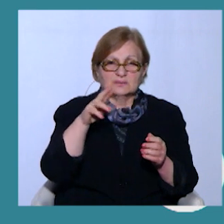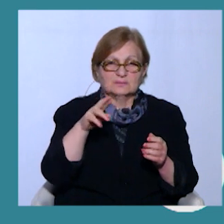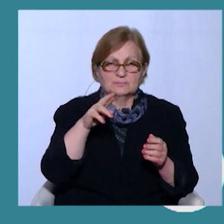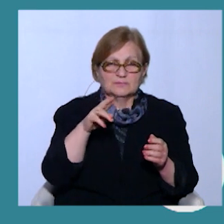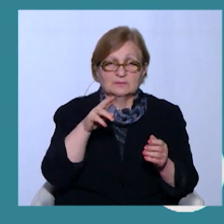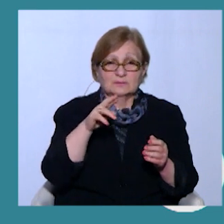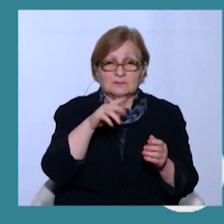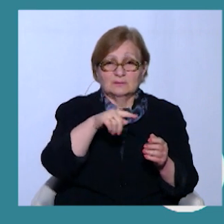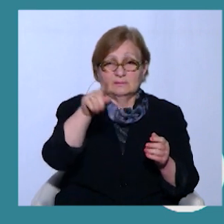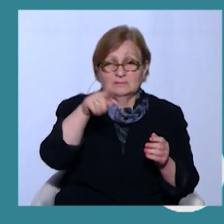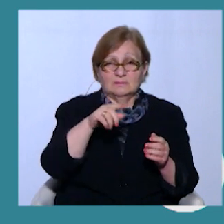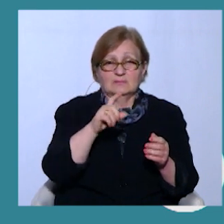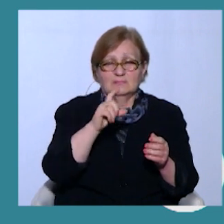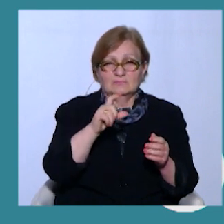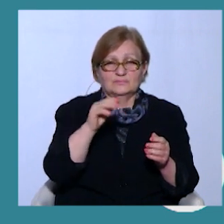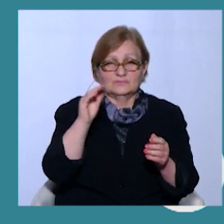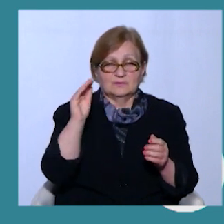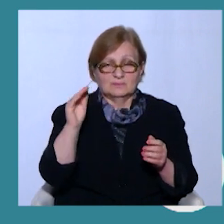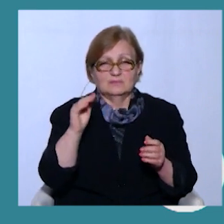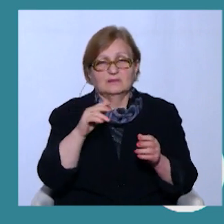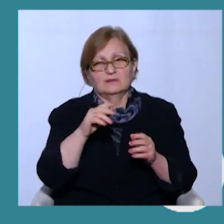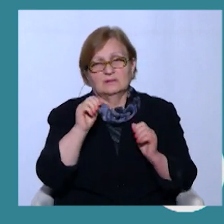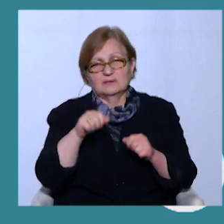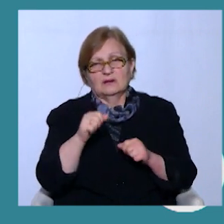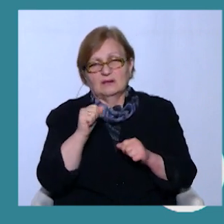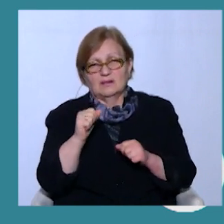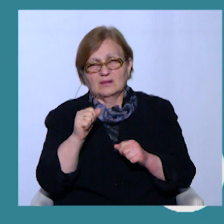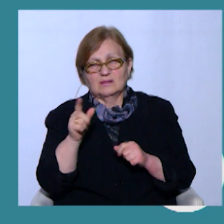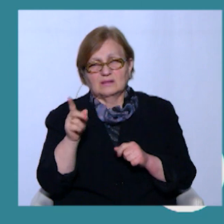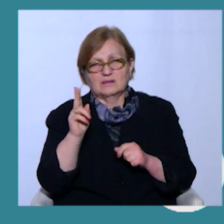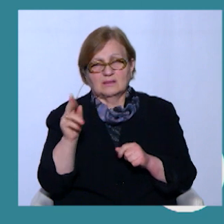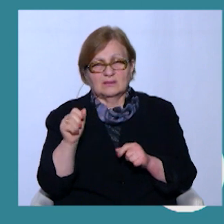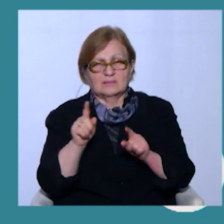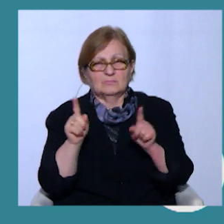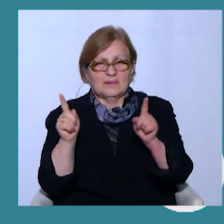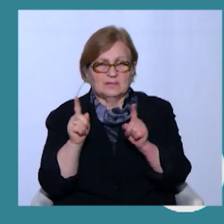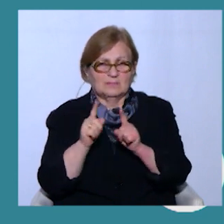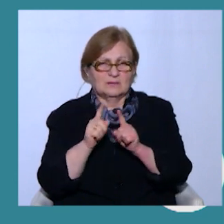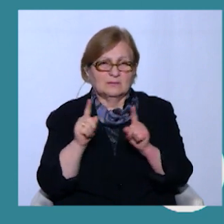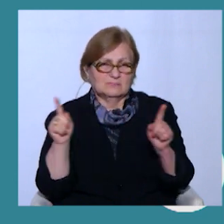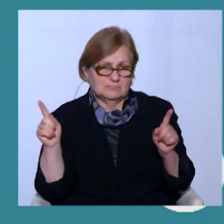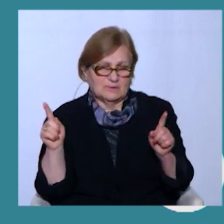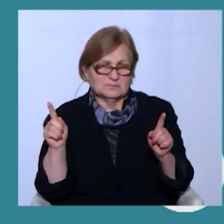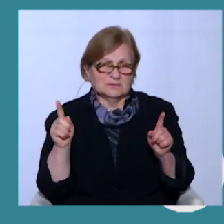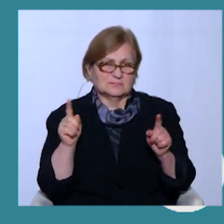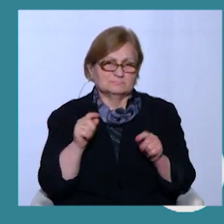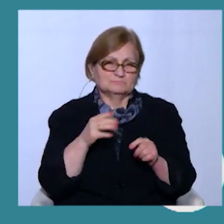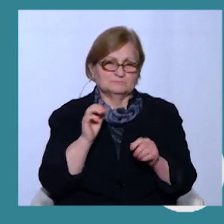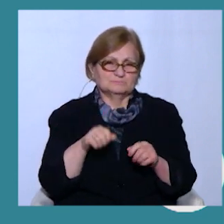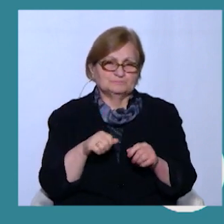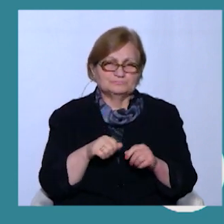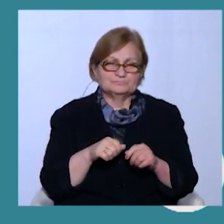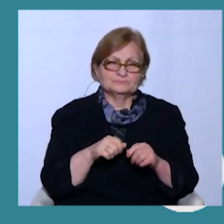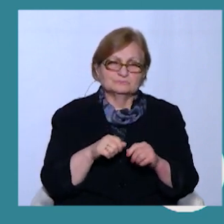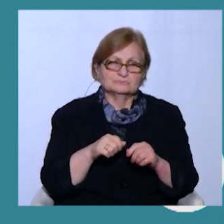შესაბამისია FE გვერდი, თუ CB არის A, FE გვერდი იქნება კაჯერ A. BC გვერდი თუ C არის, ED იქნება